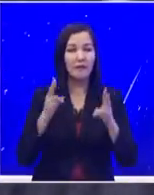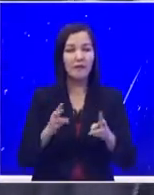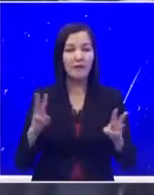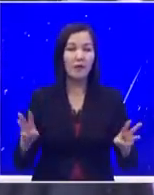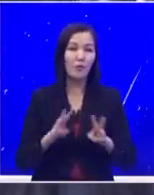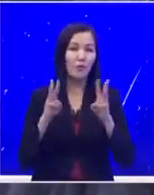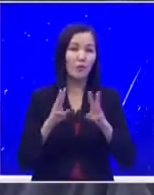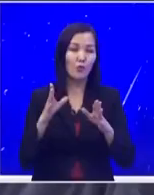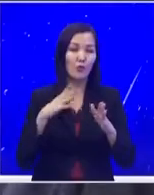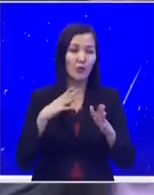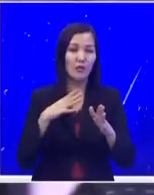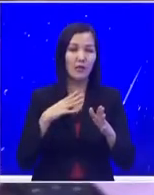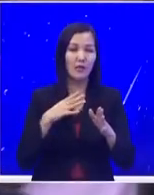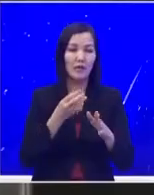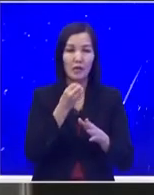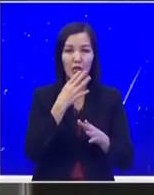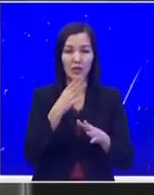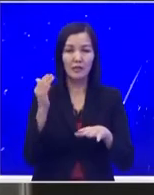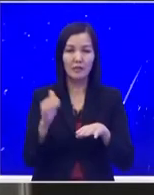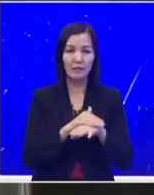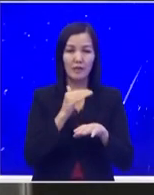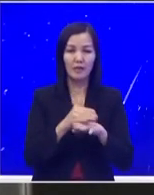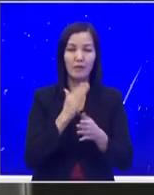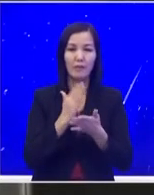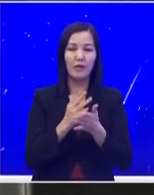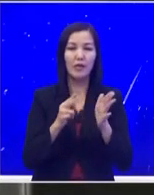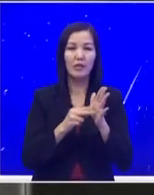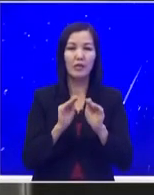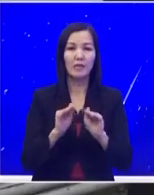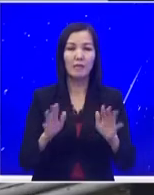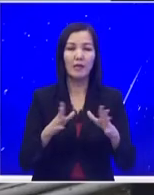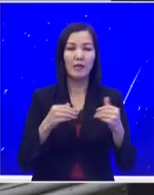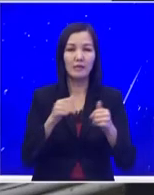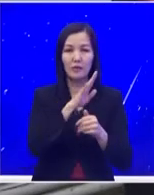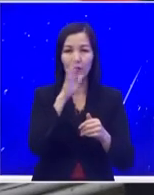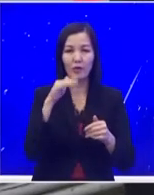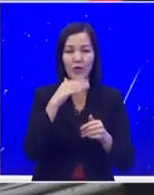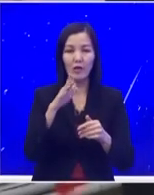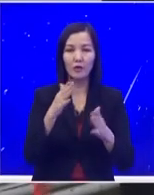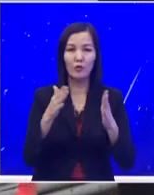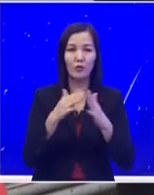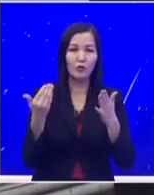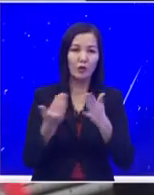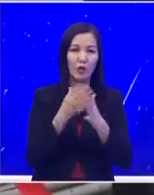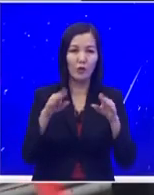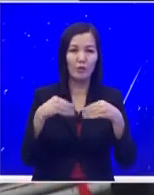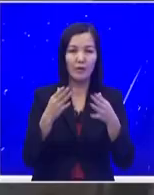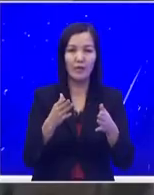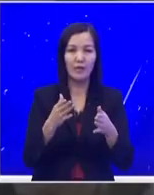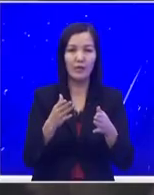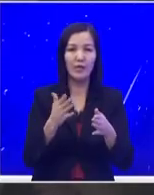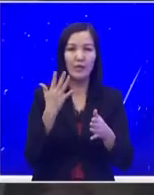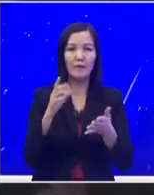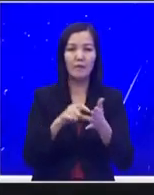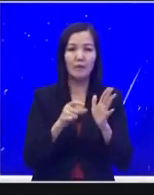артында жылт етер бір қуаныштың келері ақиқат. 7 бірдей баласын ерткен атанаға үйдің кілті табыс етіліп, бір сәтте 5